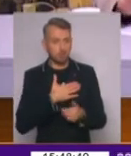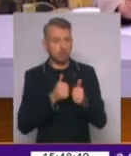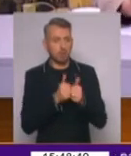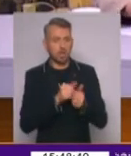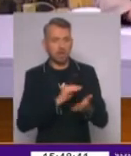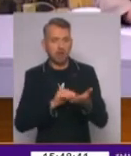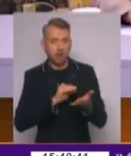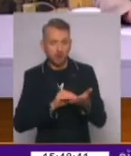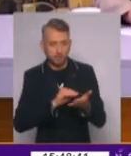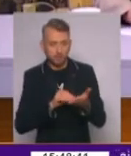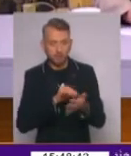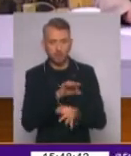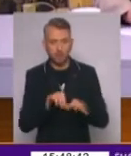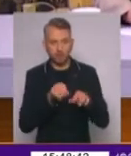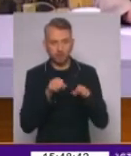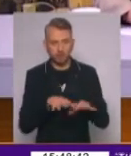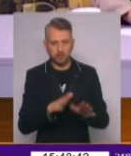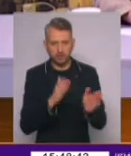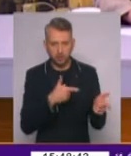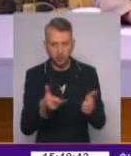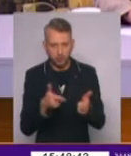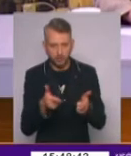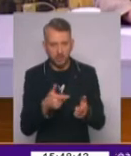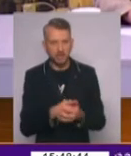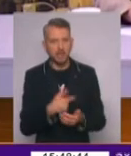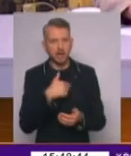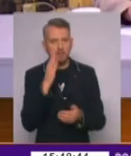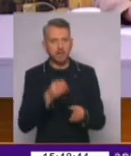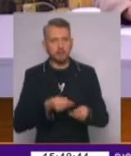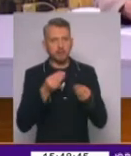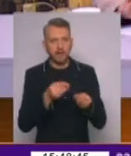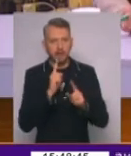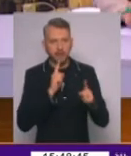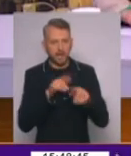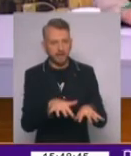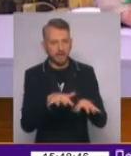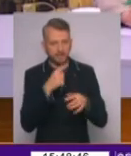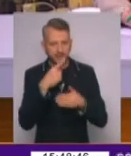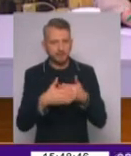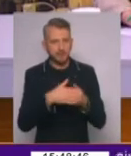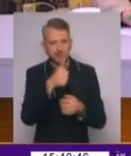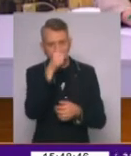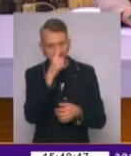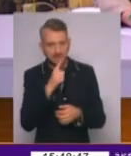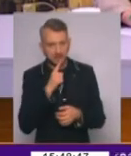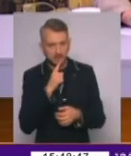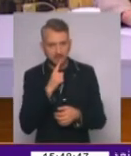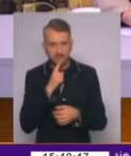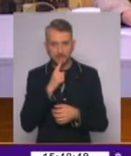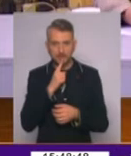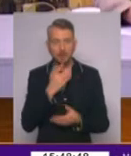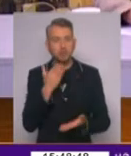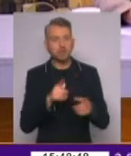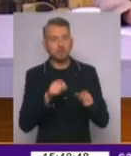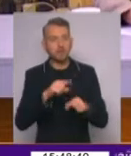авторства іде проєкт рішення. Уже буду його я подавати на пленарне засідання в найближчий місяць,